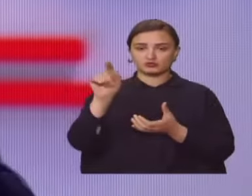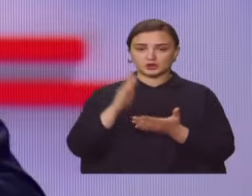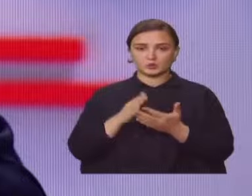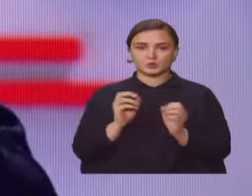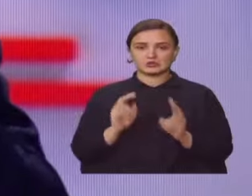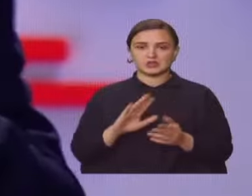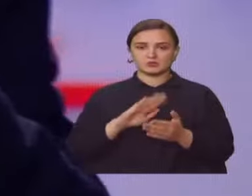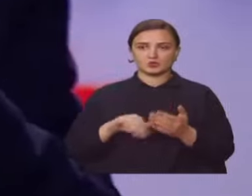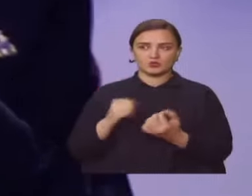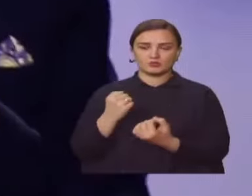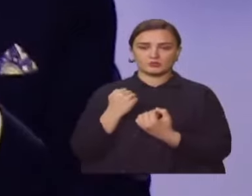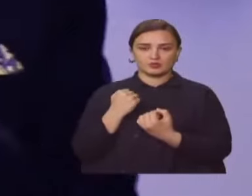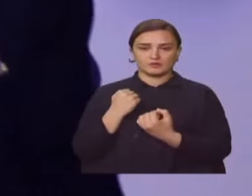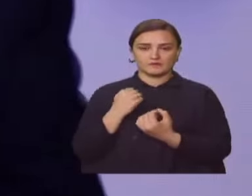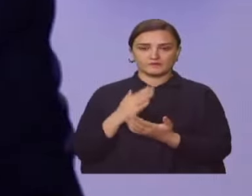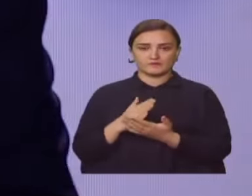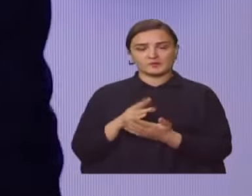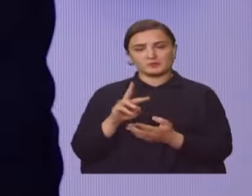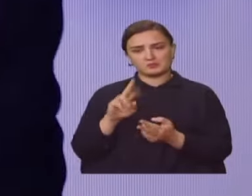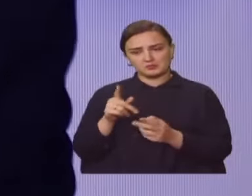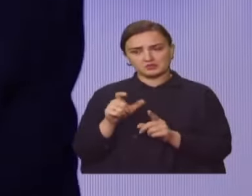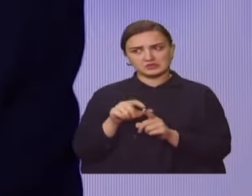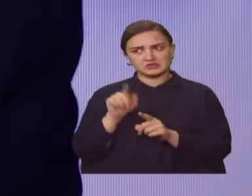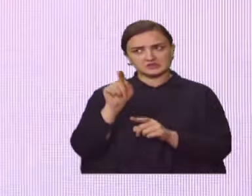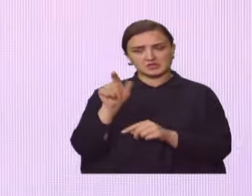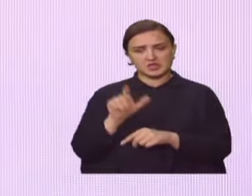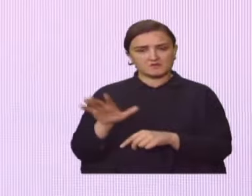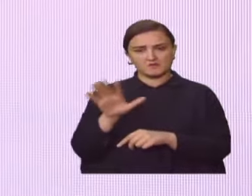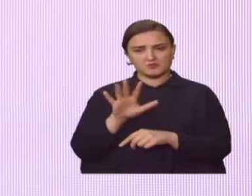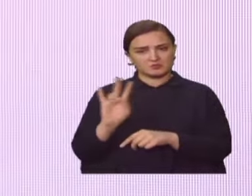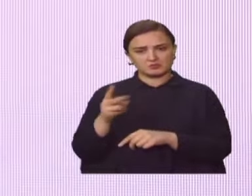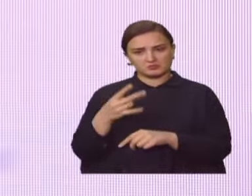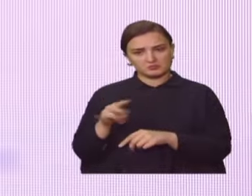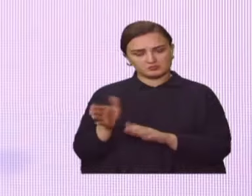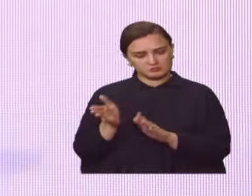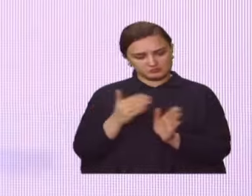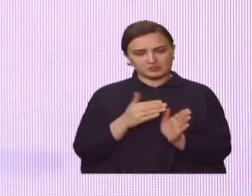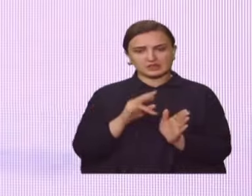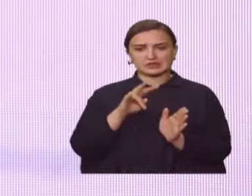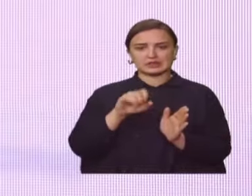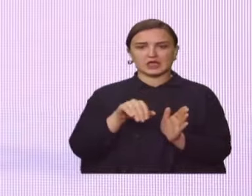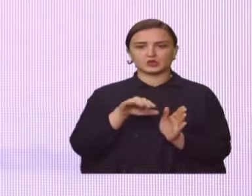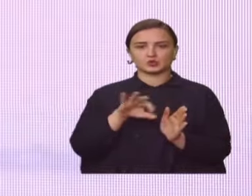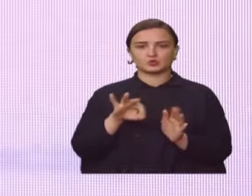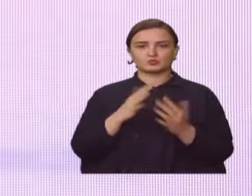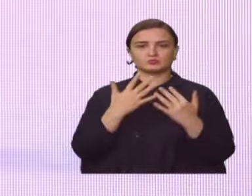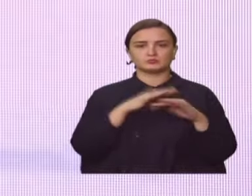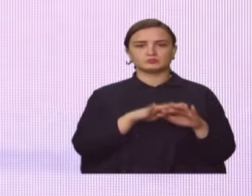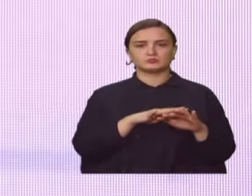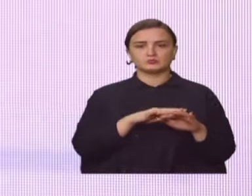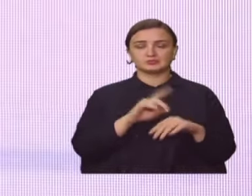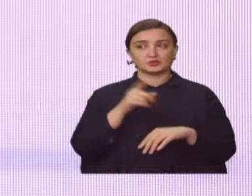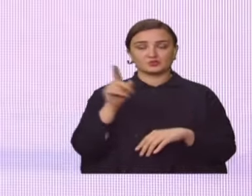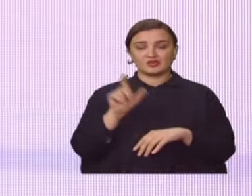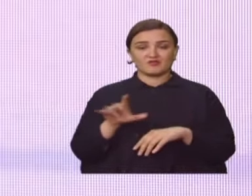მოჯახის წევრი უნდა იყოს. არ შეიძლება რომ თქვენ მაგალითად გესაუბრეთ არა ევროკავშირში ინტეგრაციაზე, სადაც რეგულაციები, სადაც შეიძლება სახელმწიფო ხარჯვა და